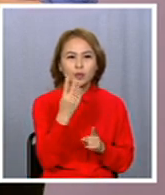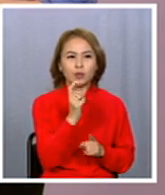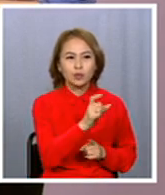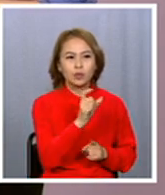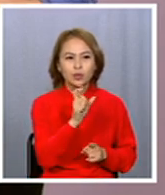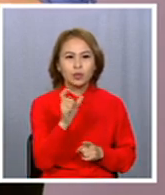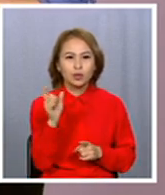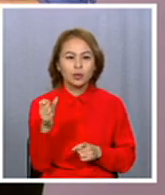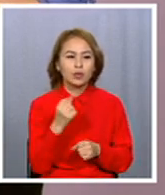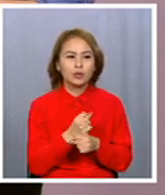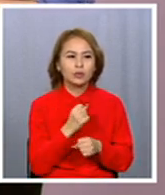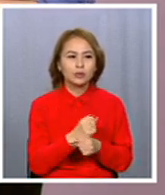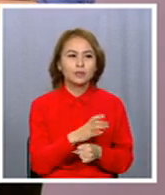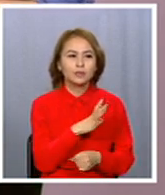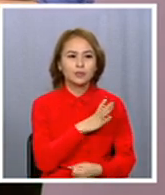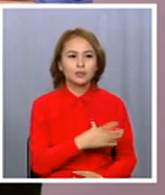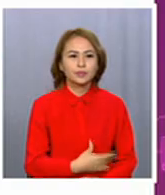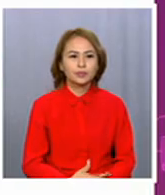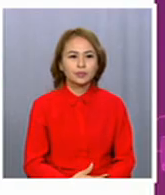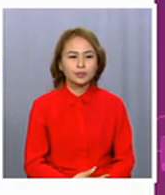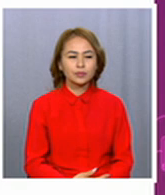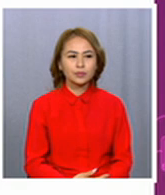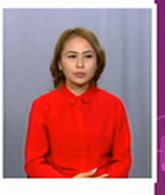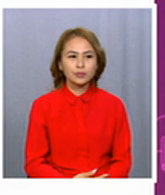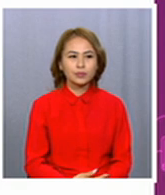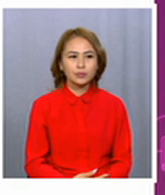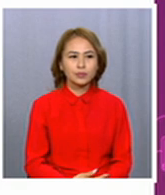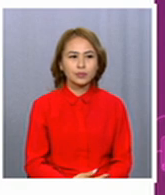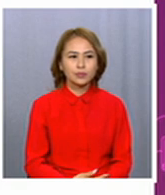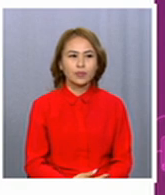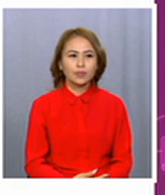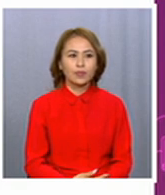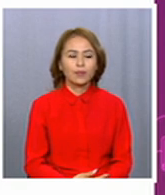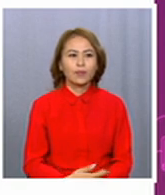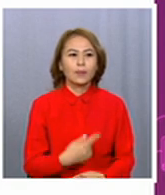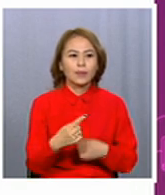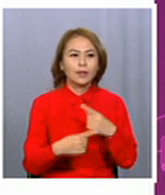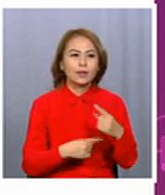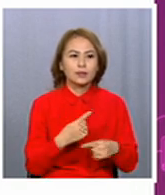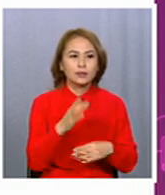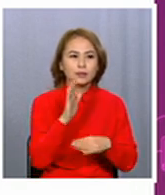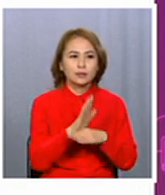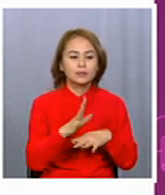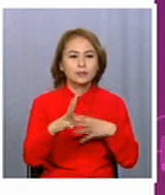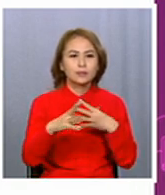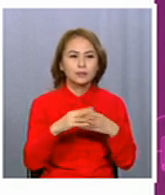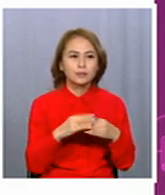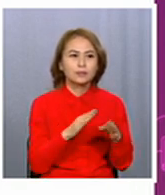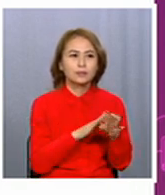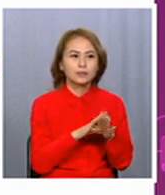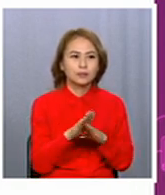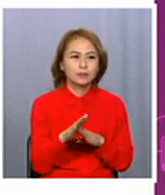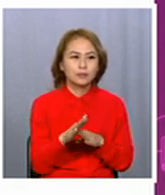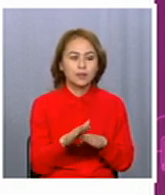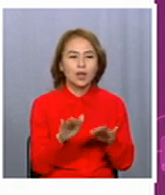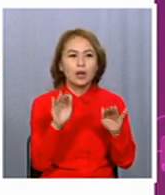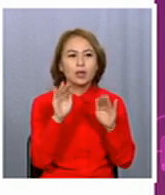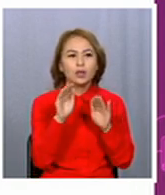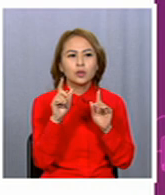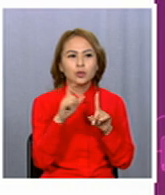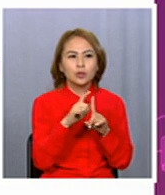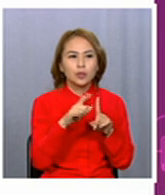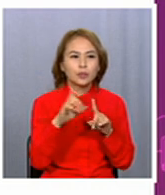құралды. Жарайсыңдар балалар. Енді келесі тапсырманы бірге орындайық. Сөйлемнің